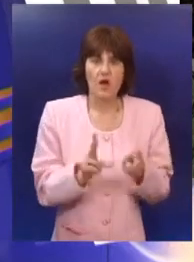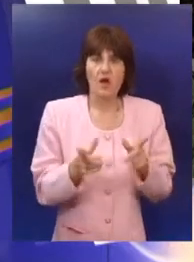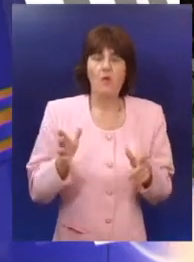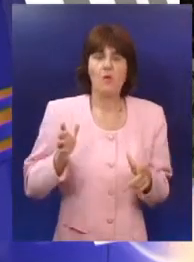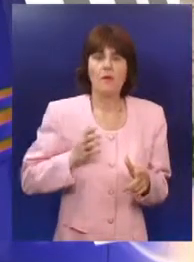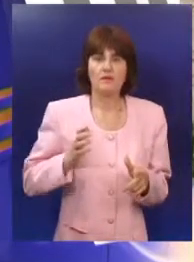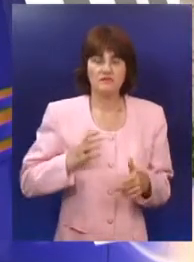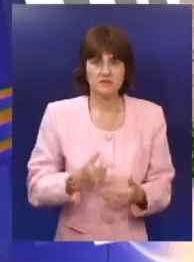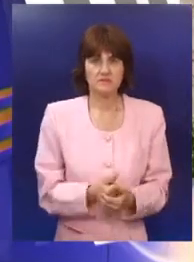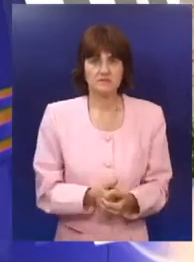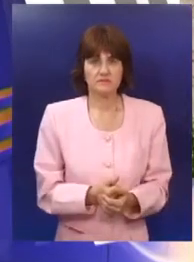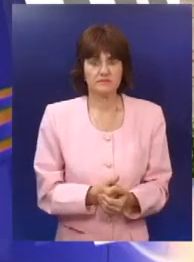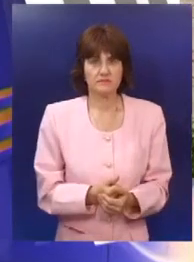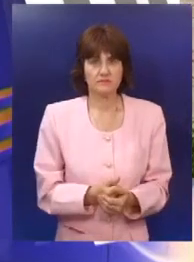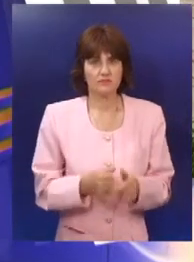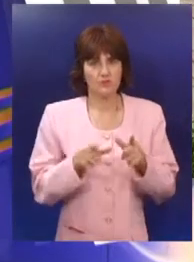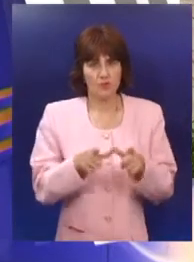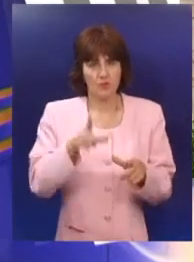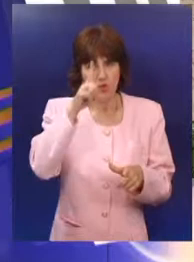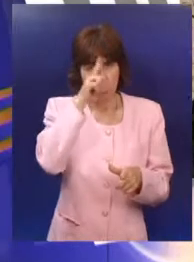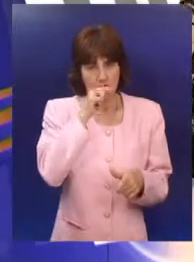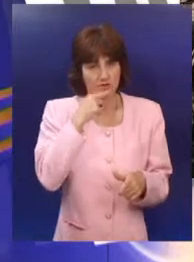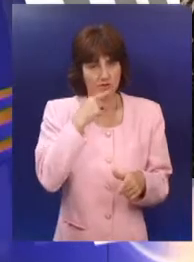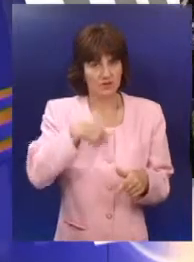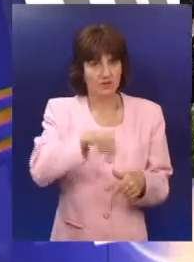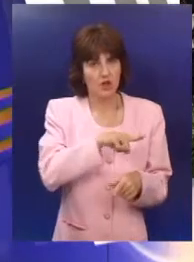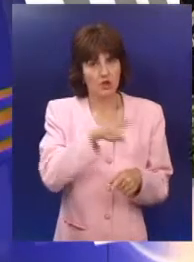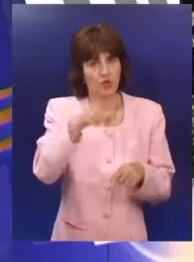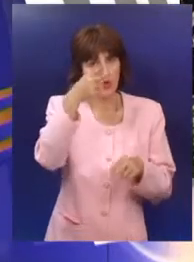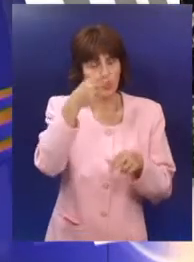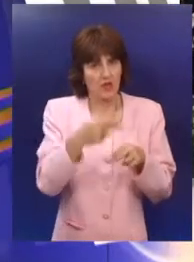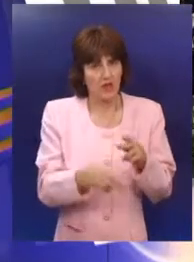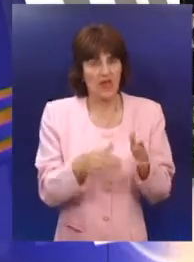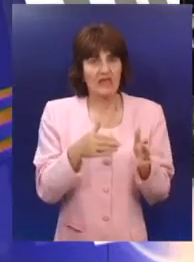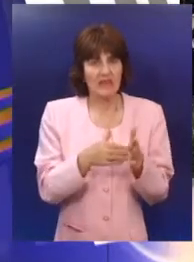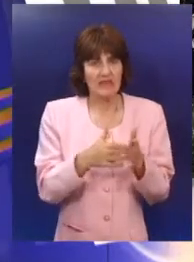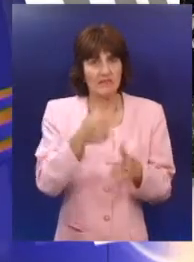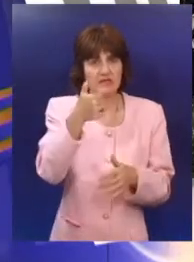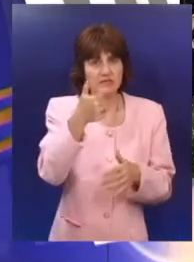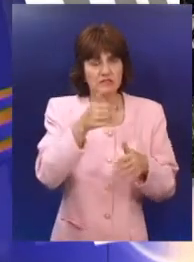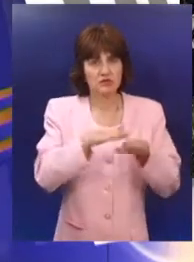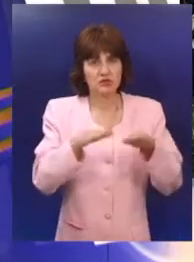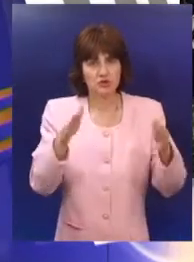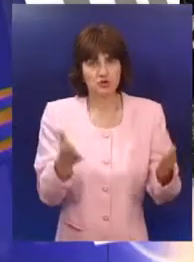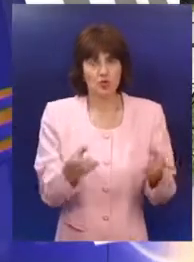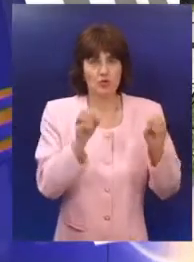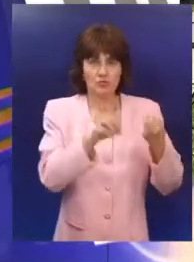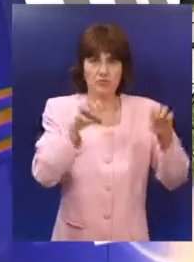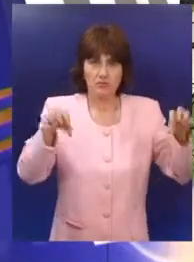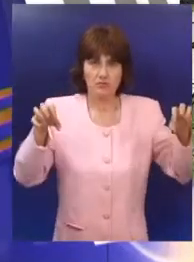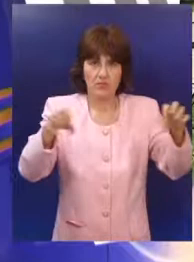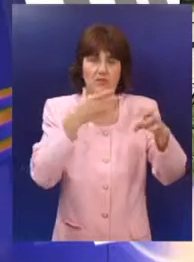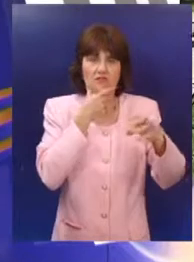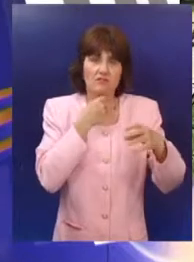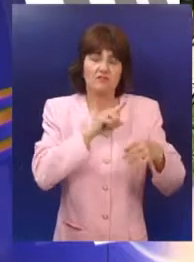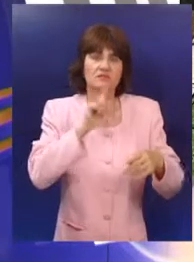sa opasnim otpadom. U lokalnoj samoupravi objašnjavaju da do kraja godine treba da nabave još 100 kutija za odlaganje baterija.